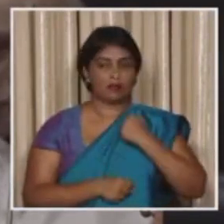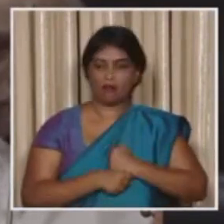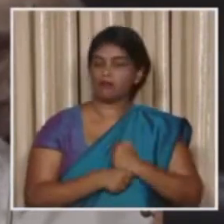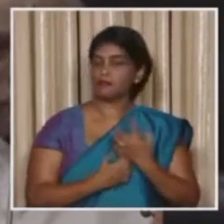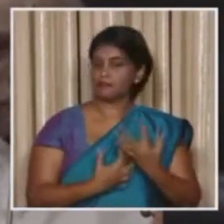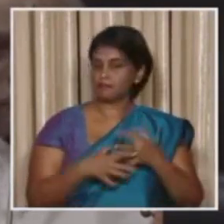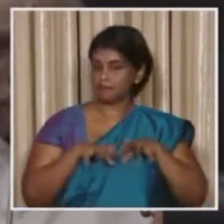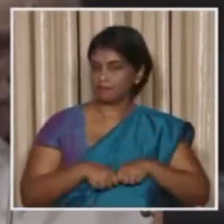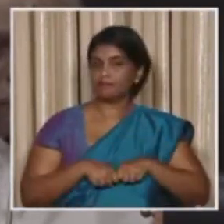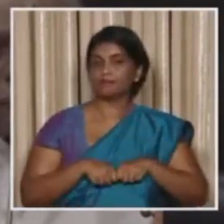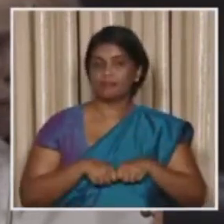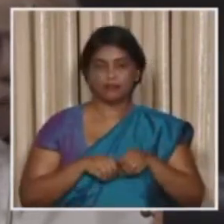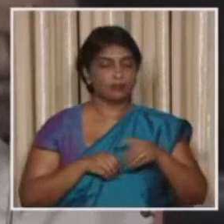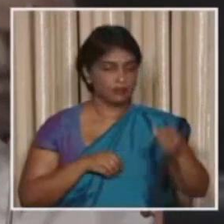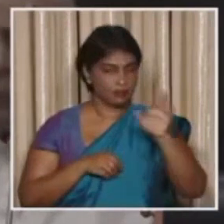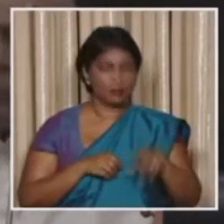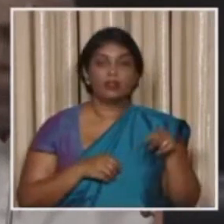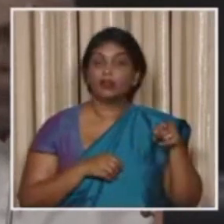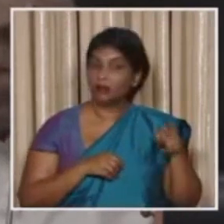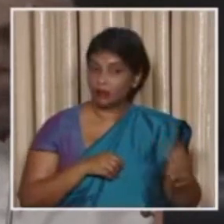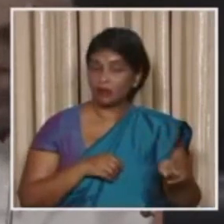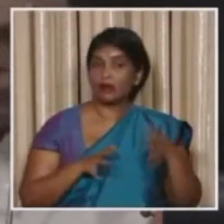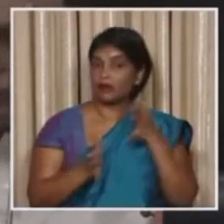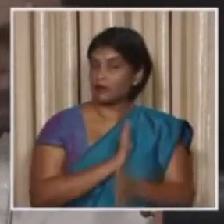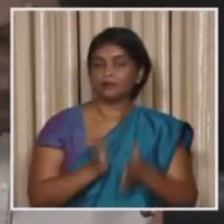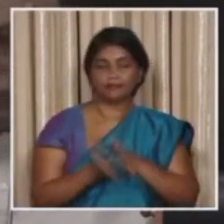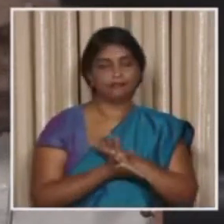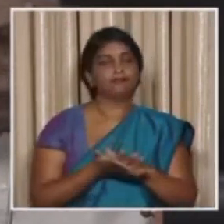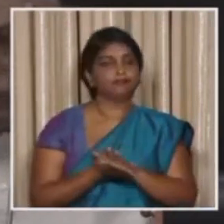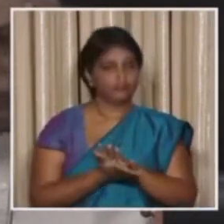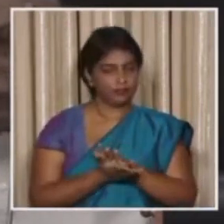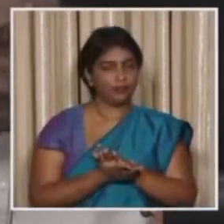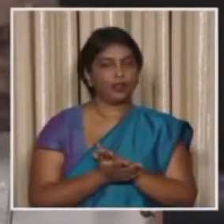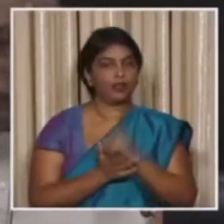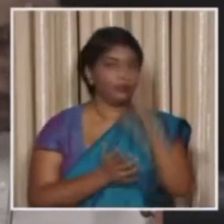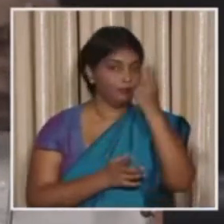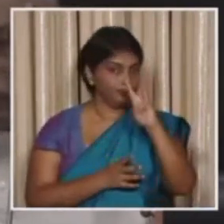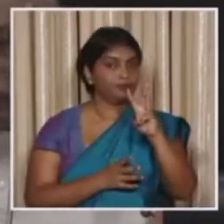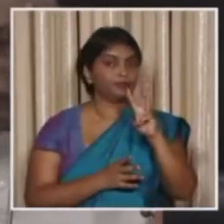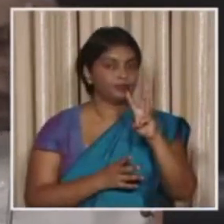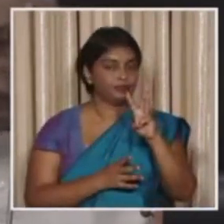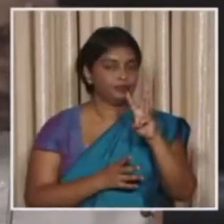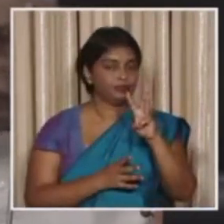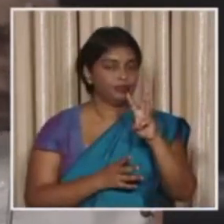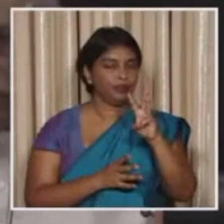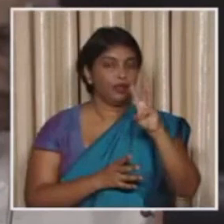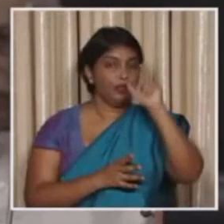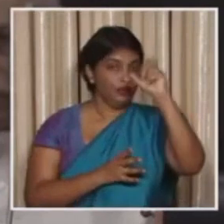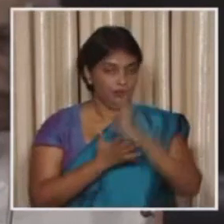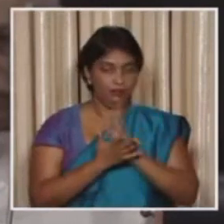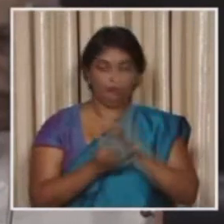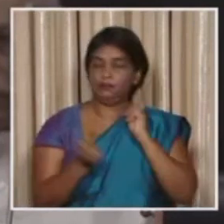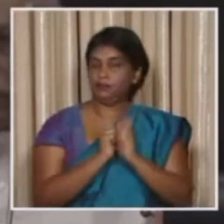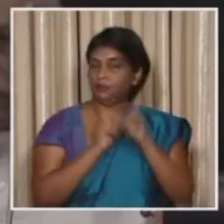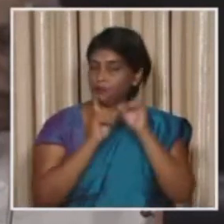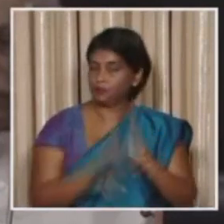යටතේ ක්‍රියාත්මක කෙරෙන බැවින් ඒ වරද නිවැරදි කිරීම. 13 වැනි 9 ව්‍යවස්ථා සංශෝධන